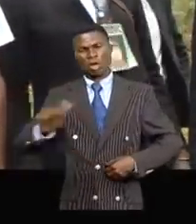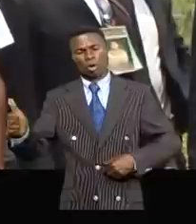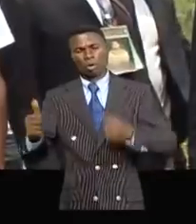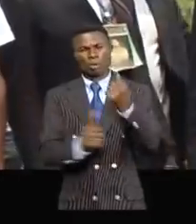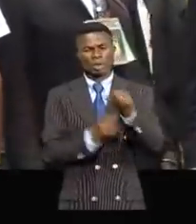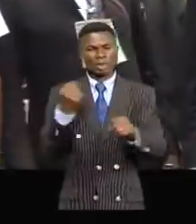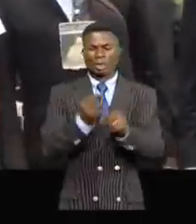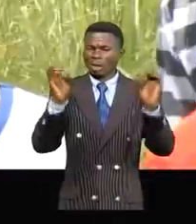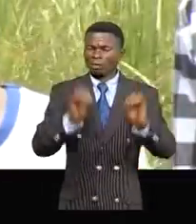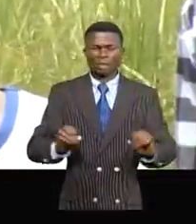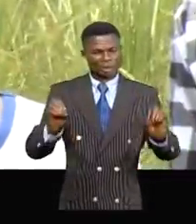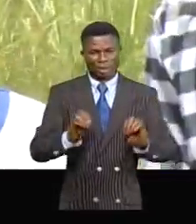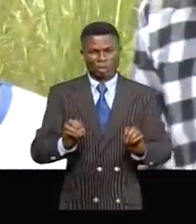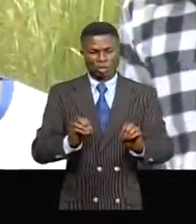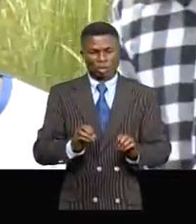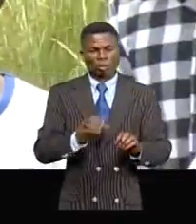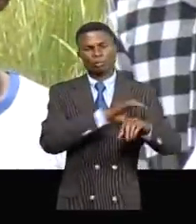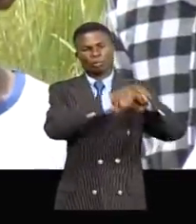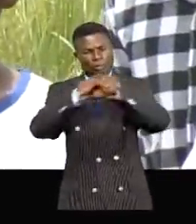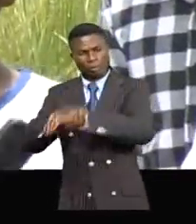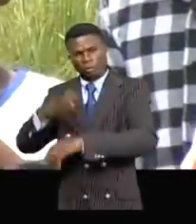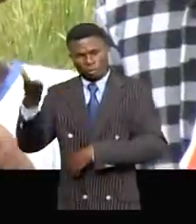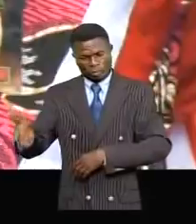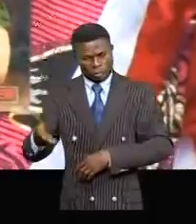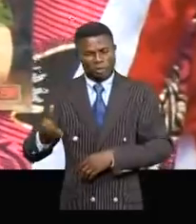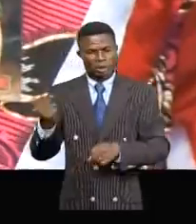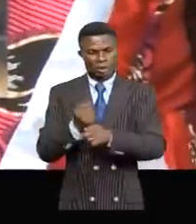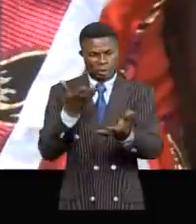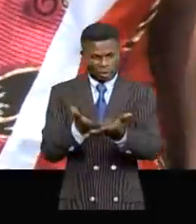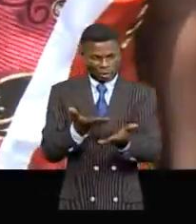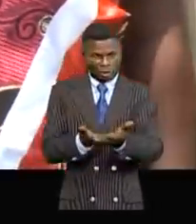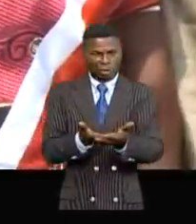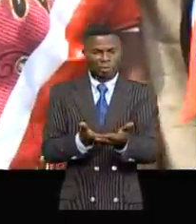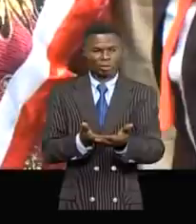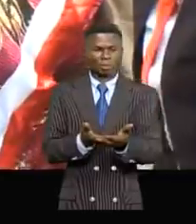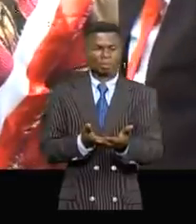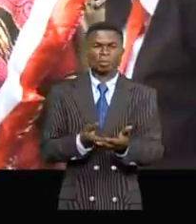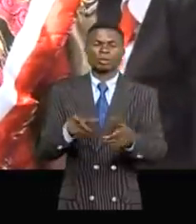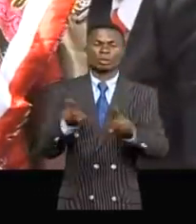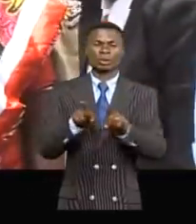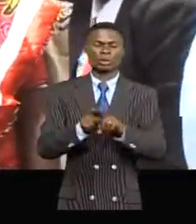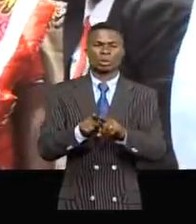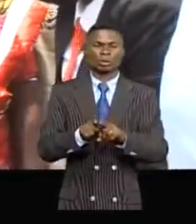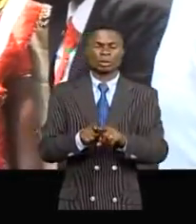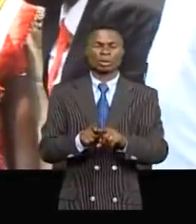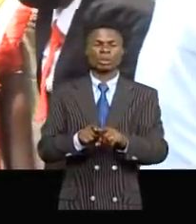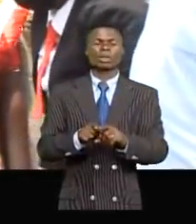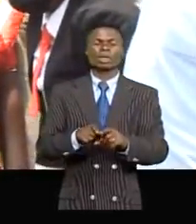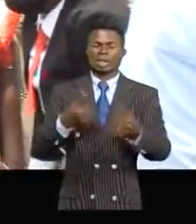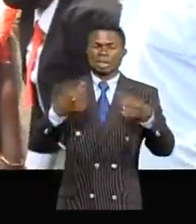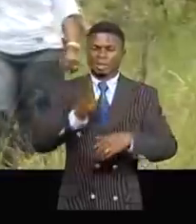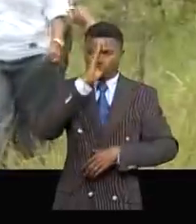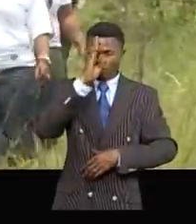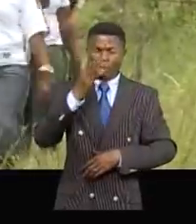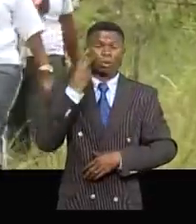sans ressources ni emploi seront parmi le personnel de cette ferme. Comme pour rester sur la ligne droite de